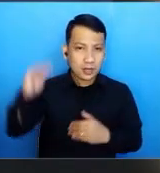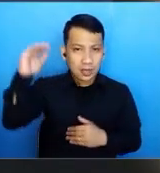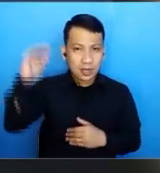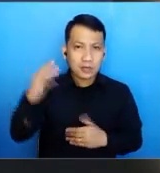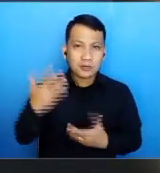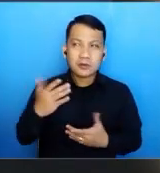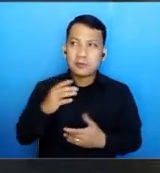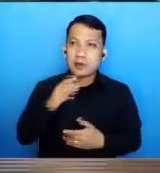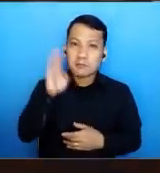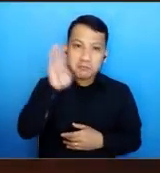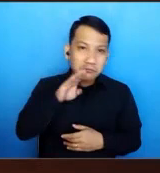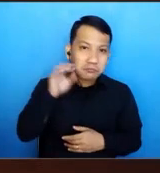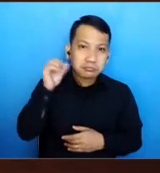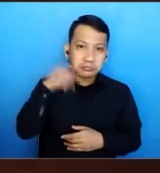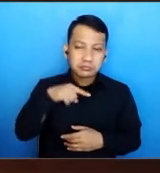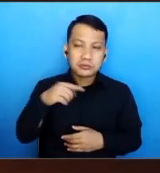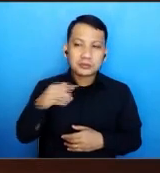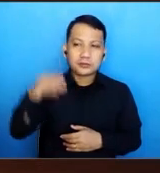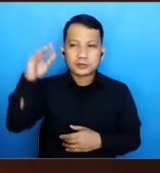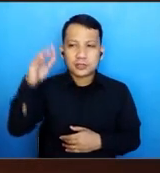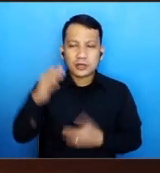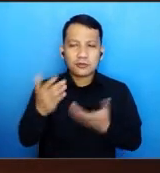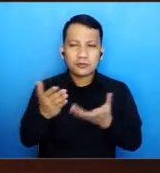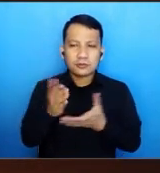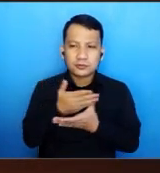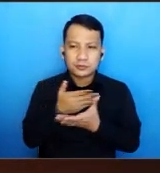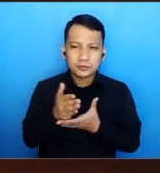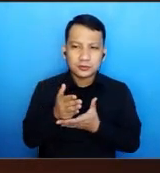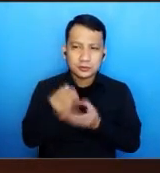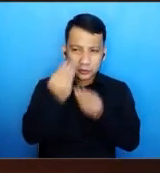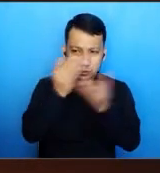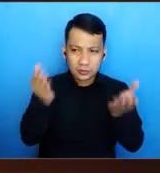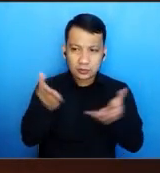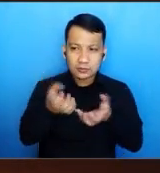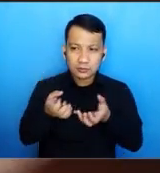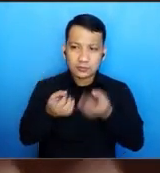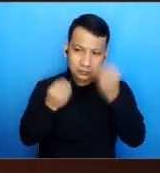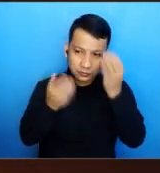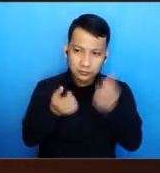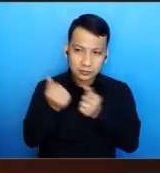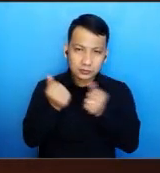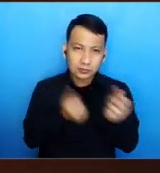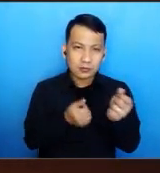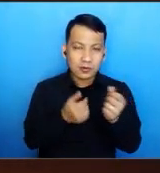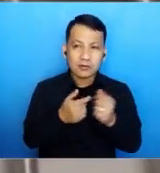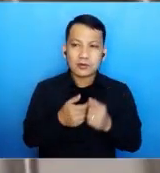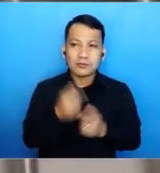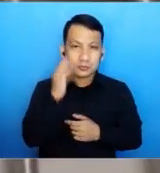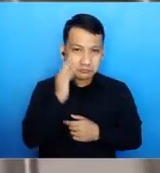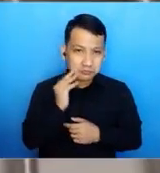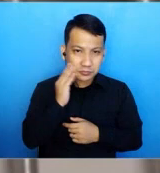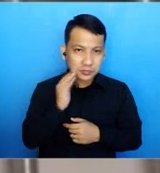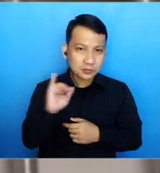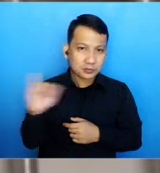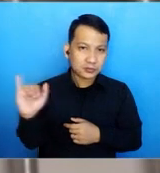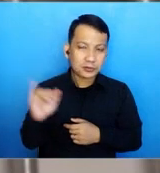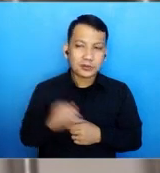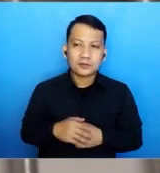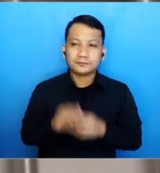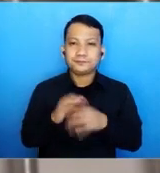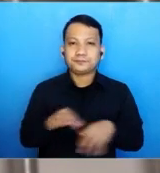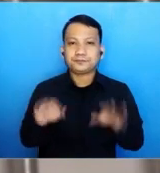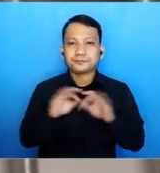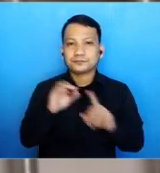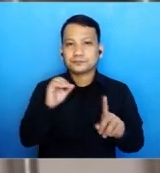nakakatandang kapatid. Ano yung maia-advise mo doon sa mga gustong sumunod sa yapak mo at yung may mga pinagdadaanan mo? Kailangan natin expose